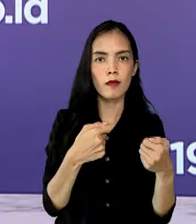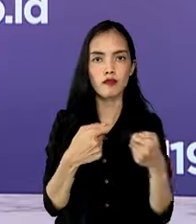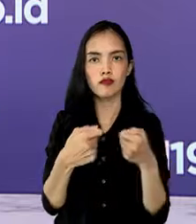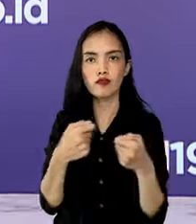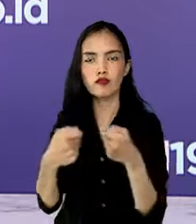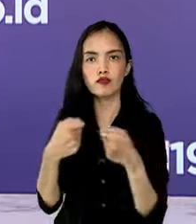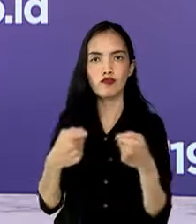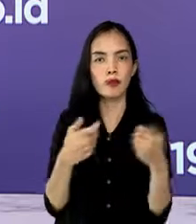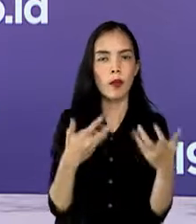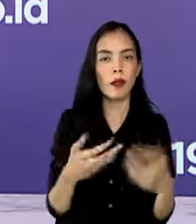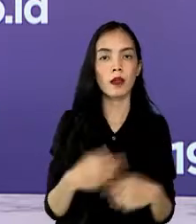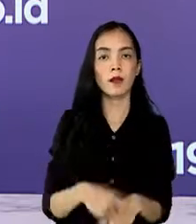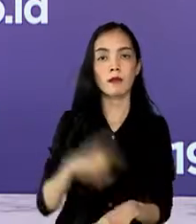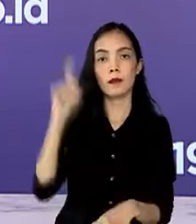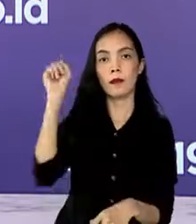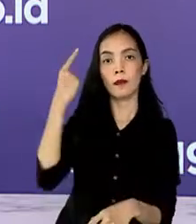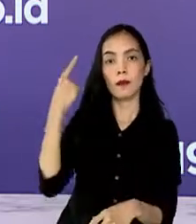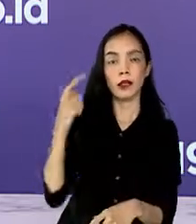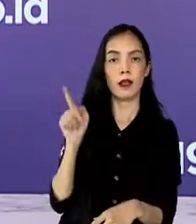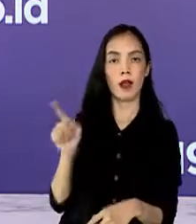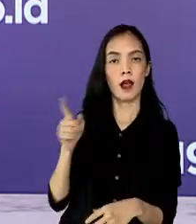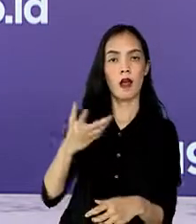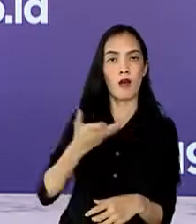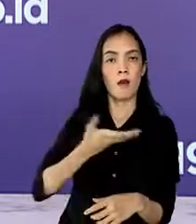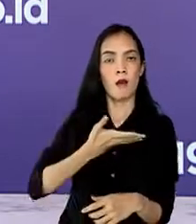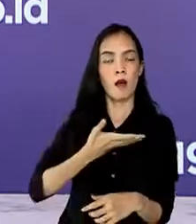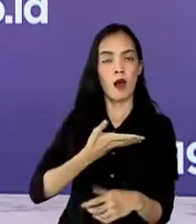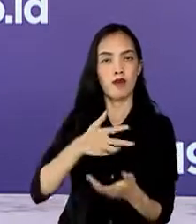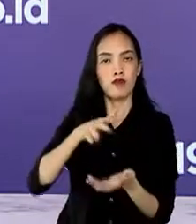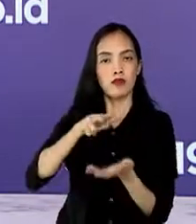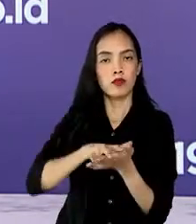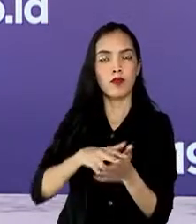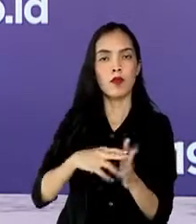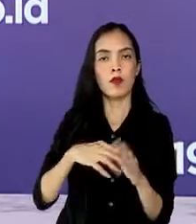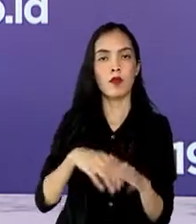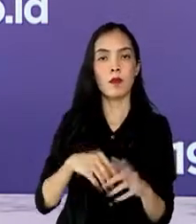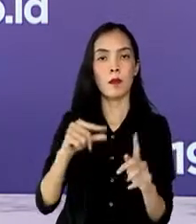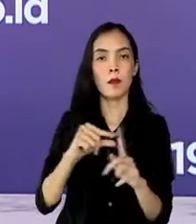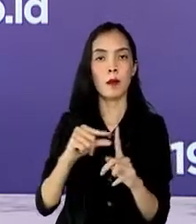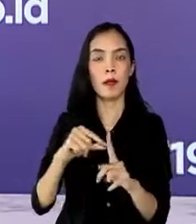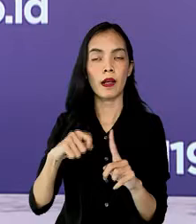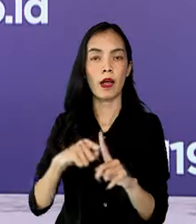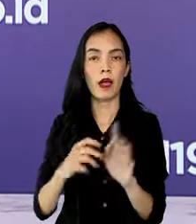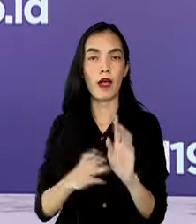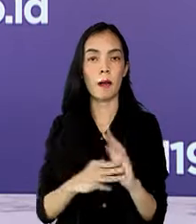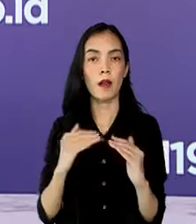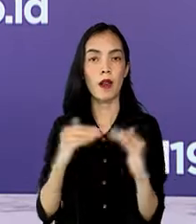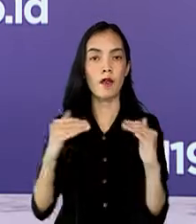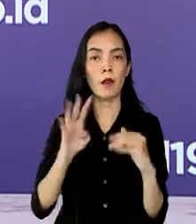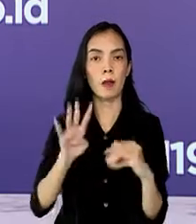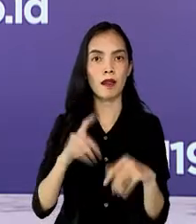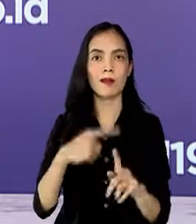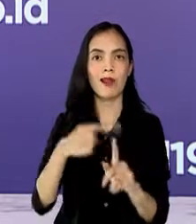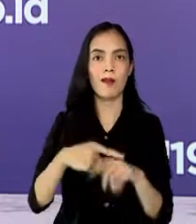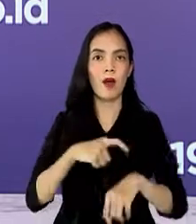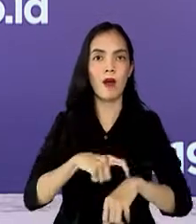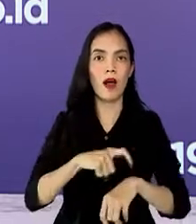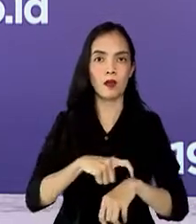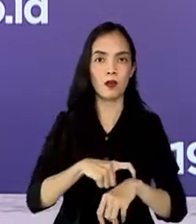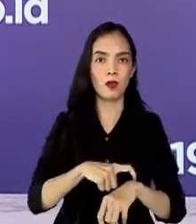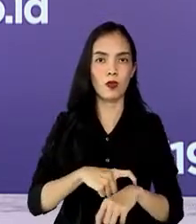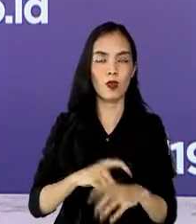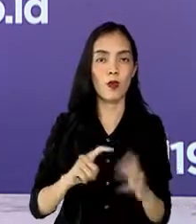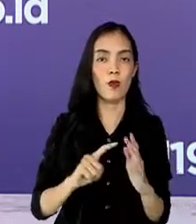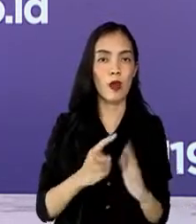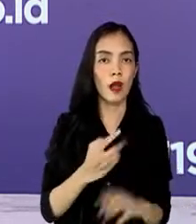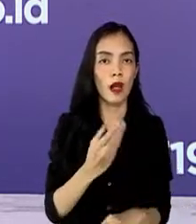pemerintah telah memutuskan untuk memperpanjang masa pemberlakuan ppkm level 4 terhitung mulai